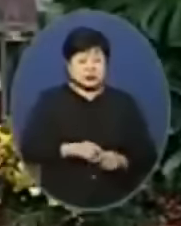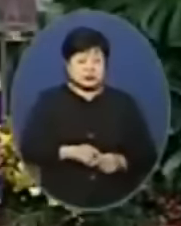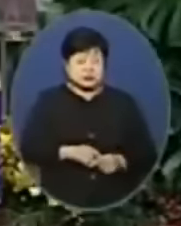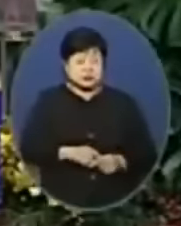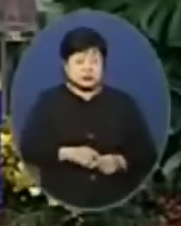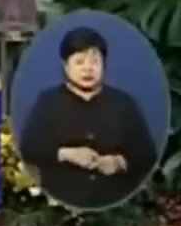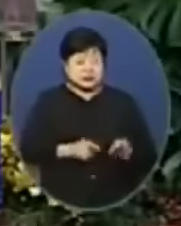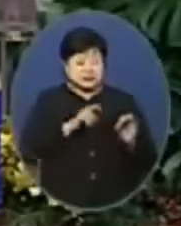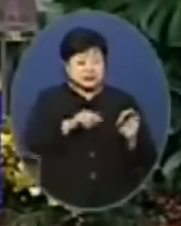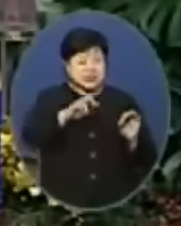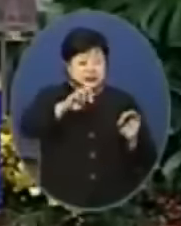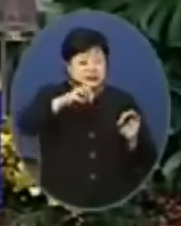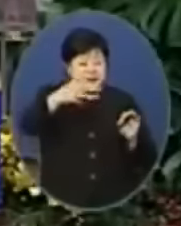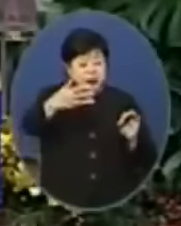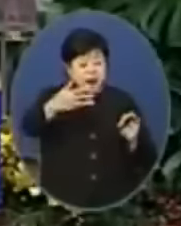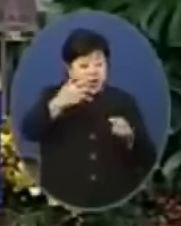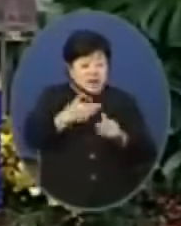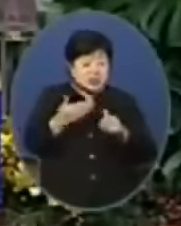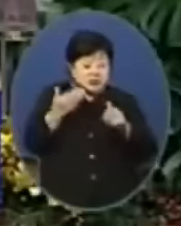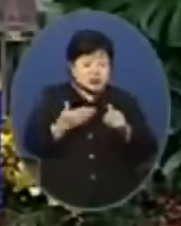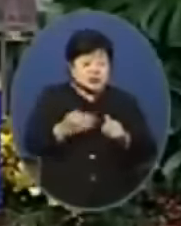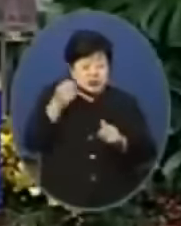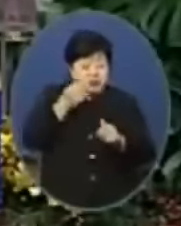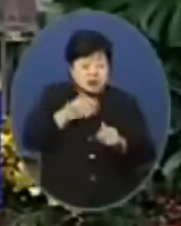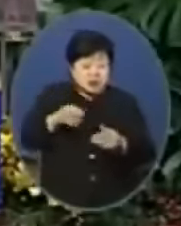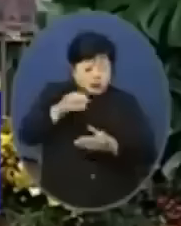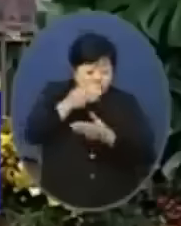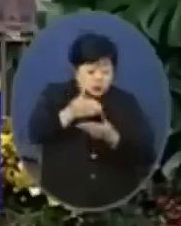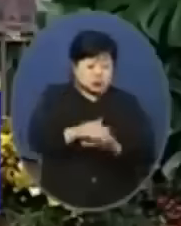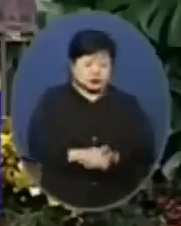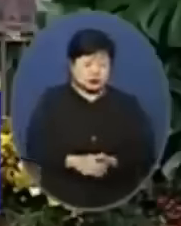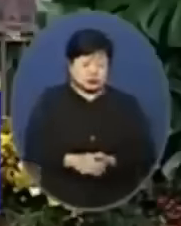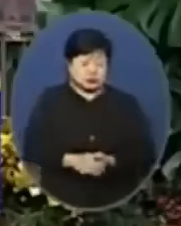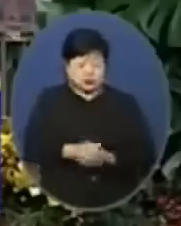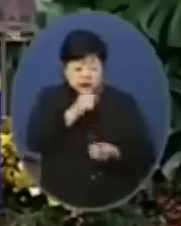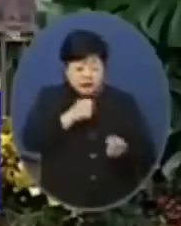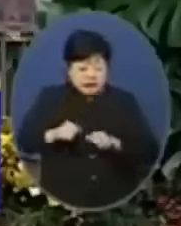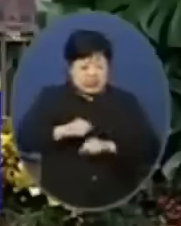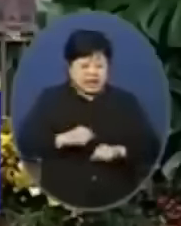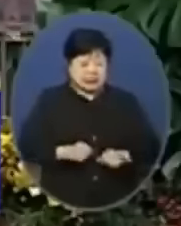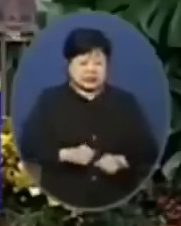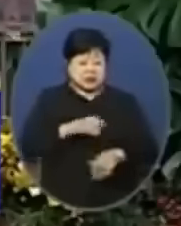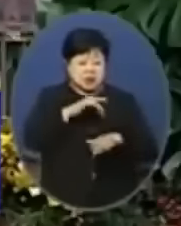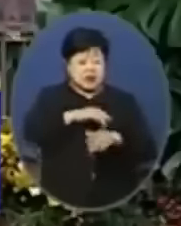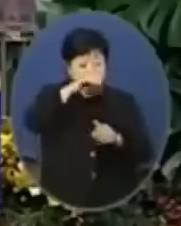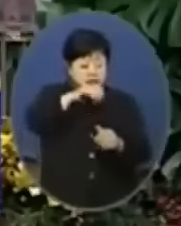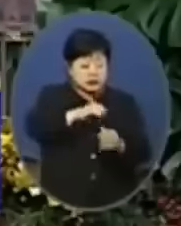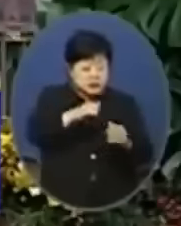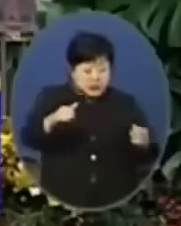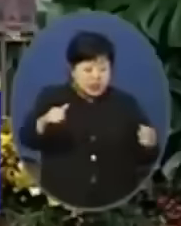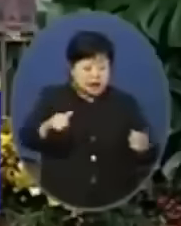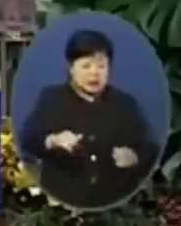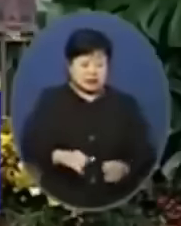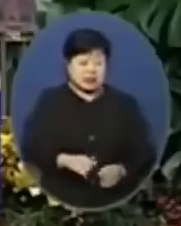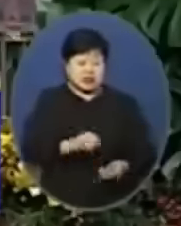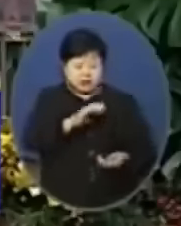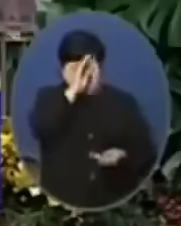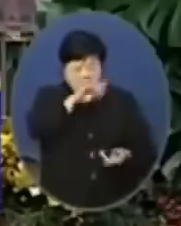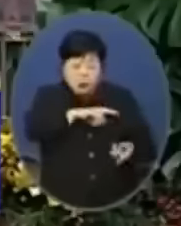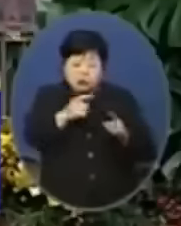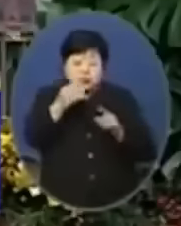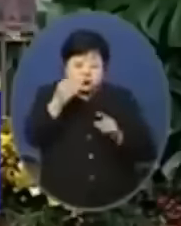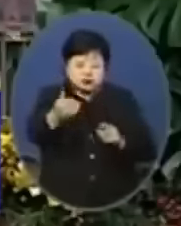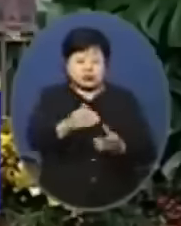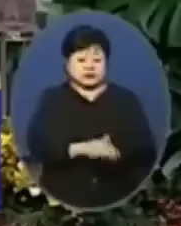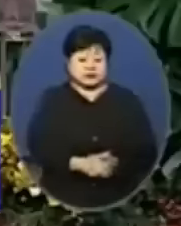하나님이 나사렛 예수에게 성령과 능력을 기름 붓듯 하였으며 제가 돌아다니시며 선한 일을 행하시고 마귀에게 눌린 모든 사람을